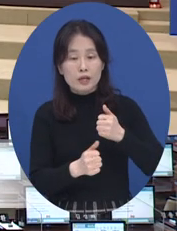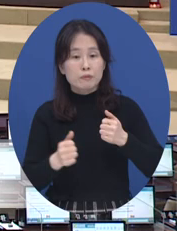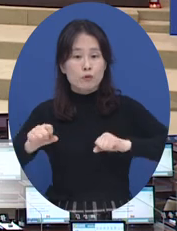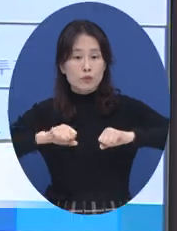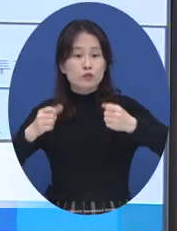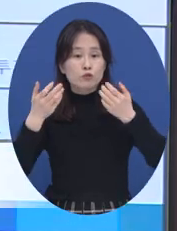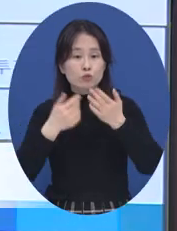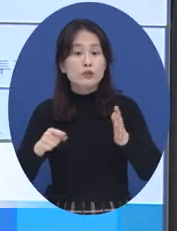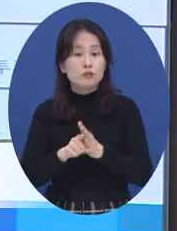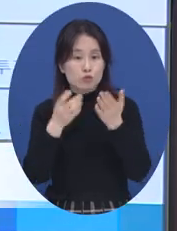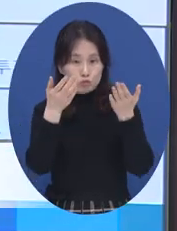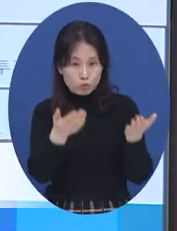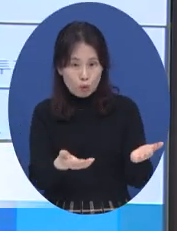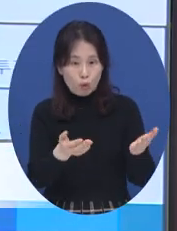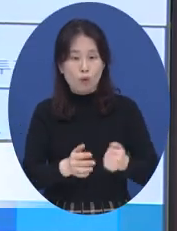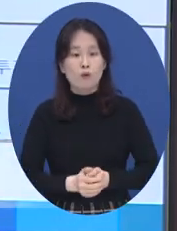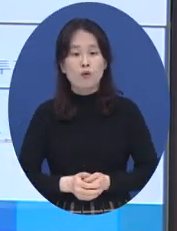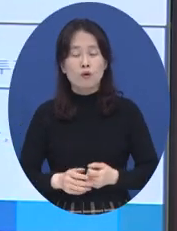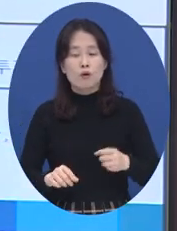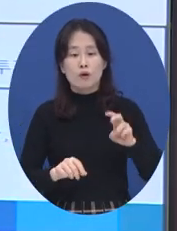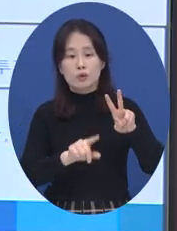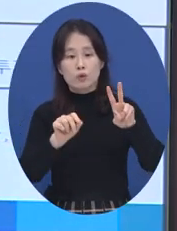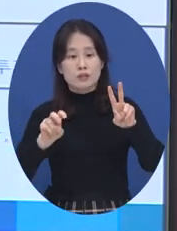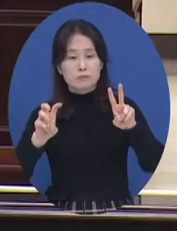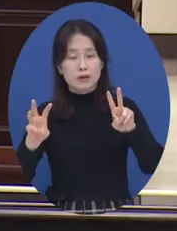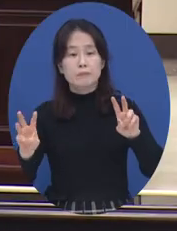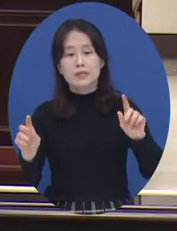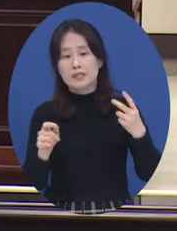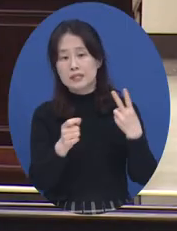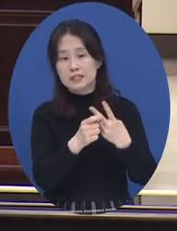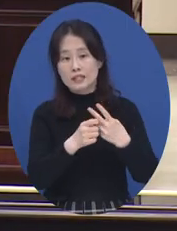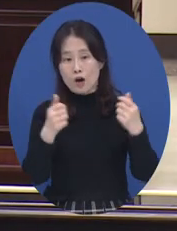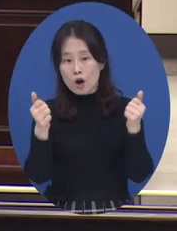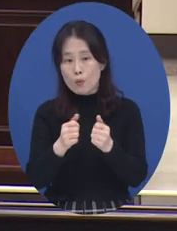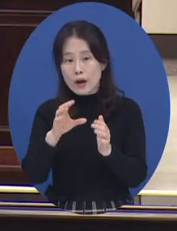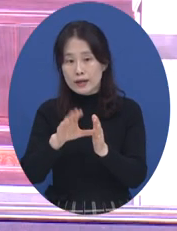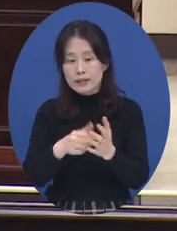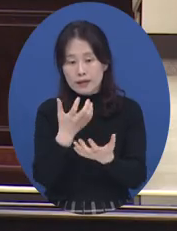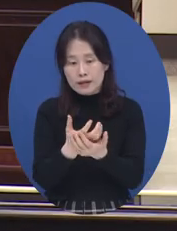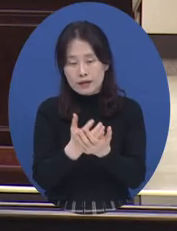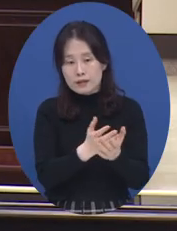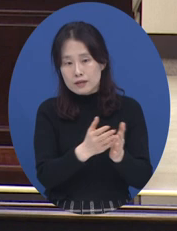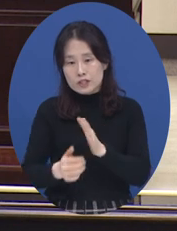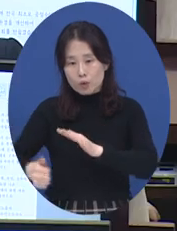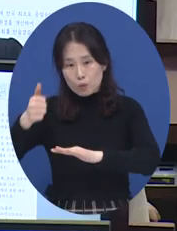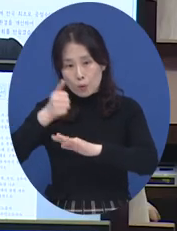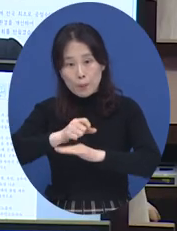위해 휴회하고, 오는 23일 제2차 본회의에서 안건을 최종